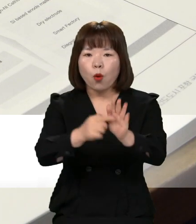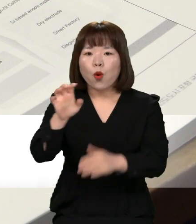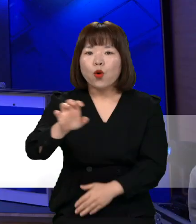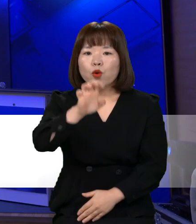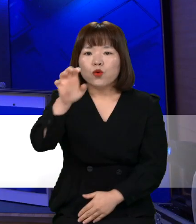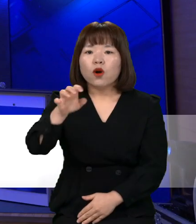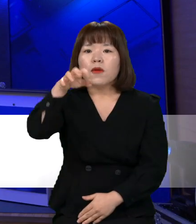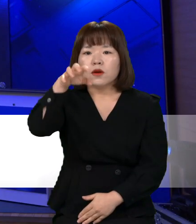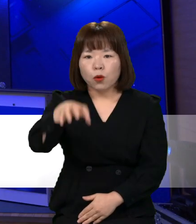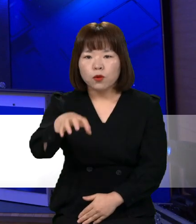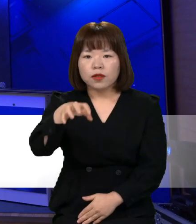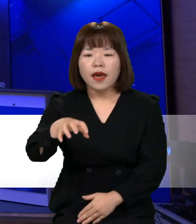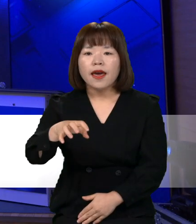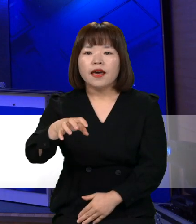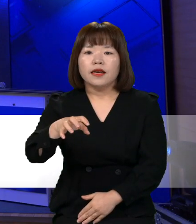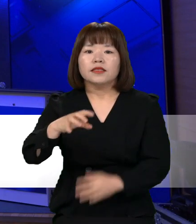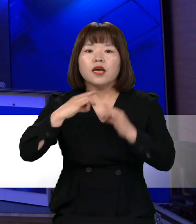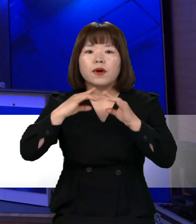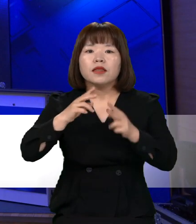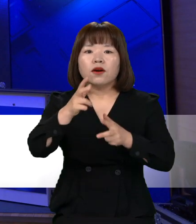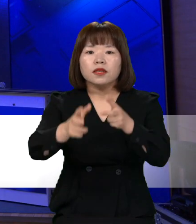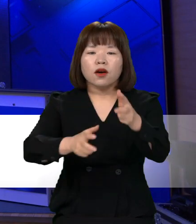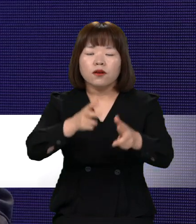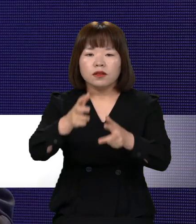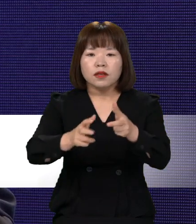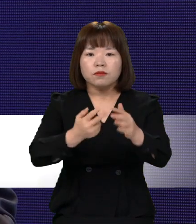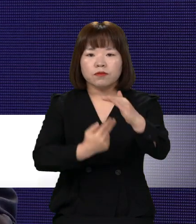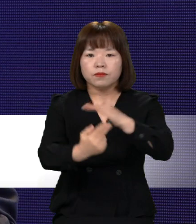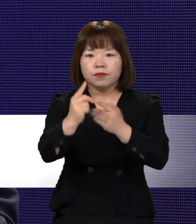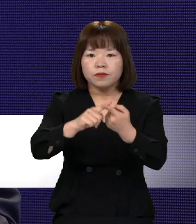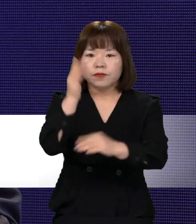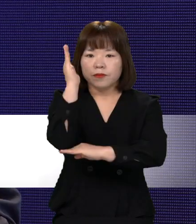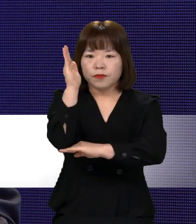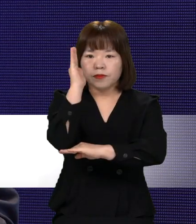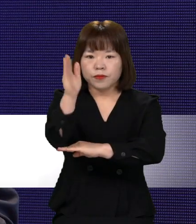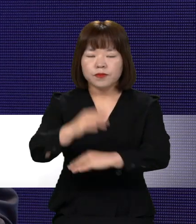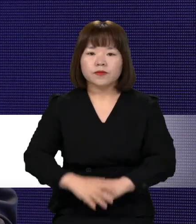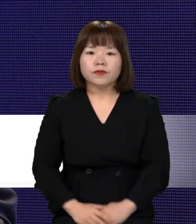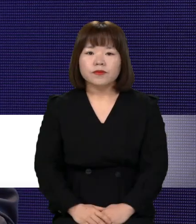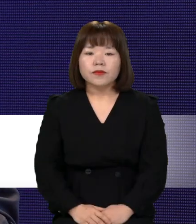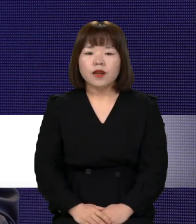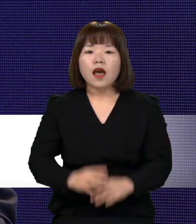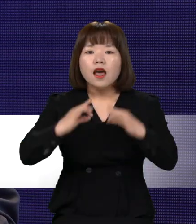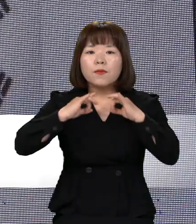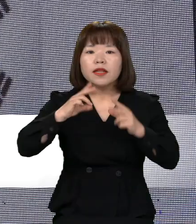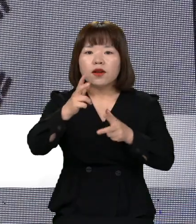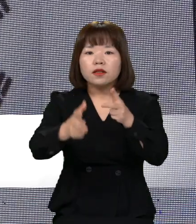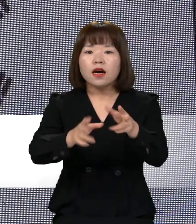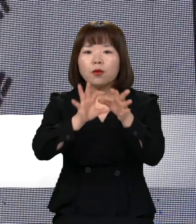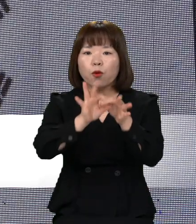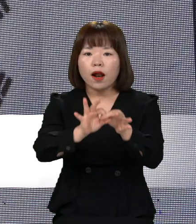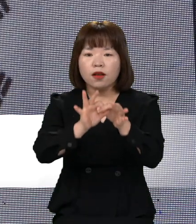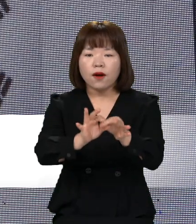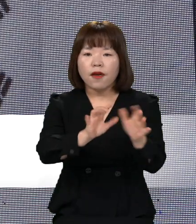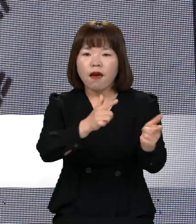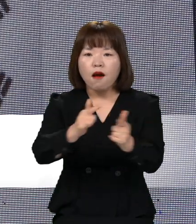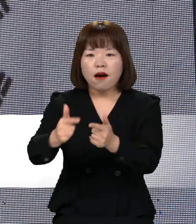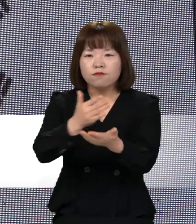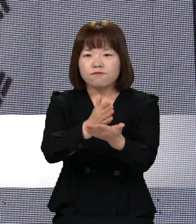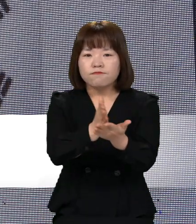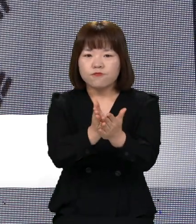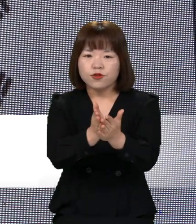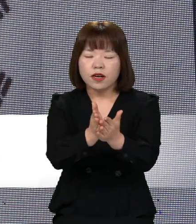본 글로벌 배터리 시장의 비전에 대해 얘기했습니다 이후 배터리 산업과 관련한 여러 주제에 대해